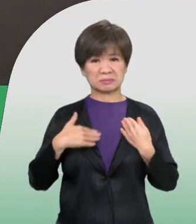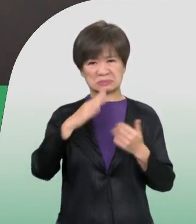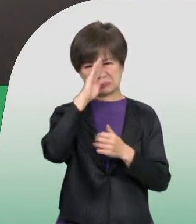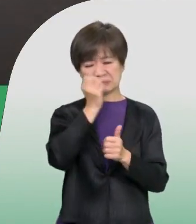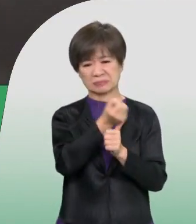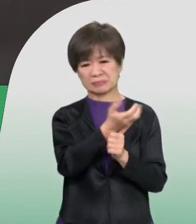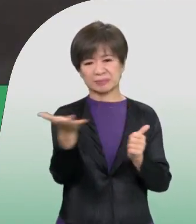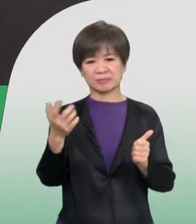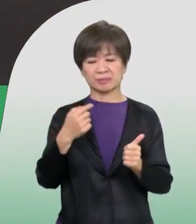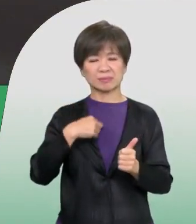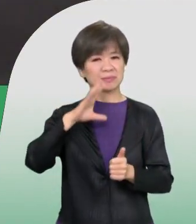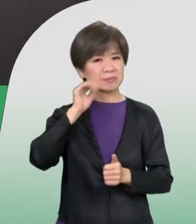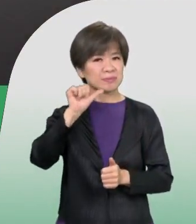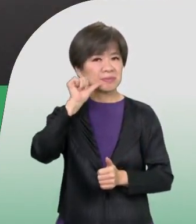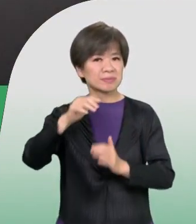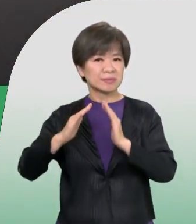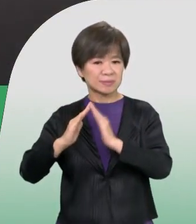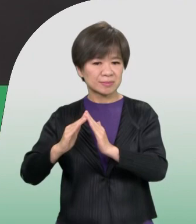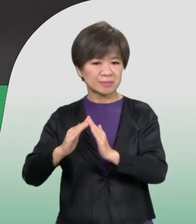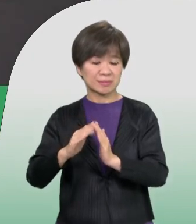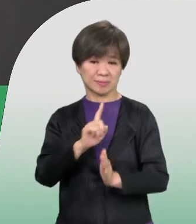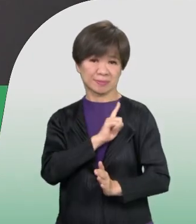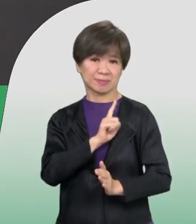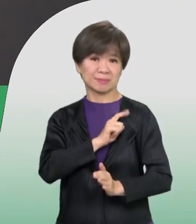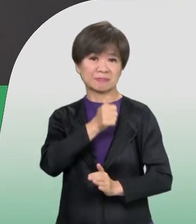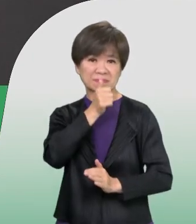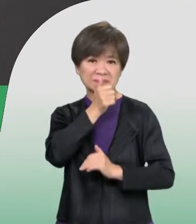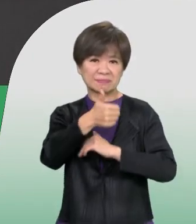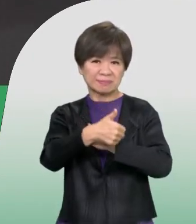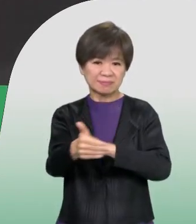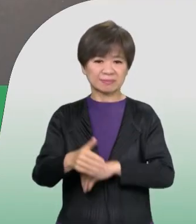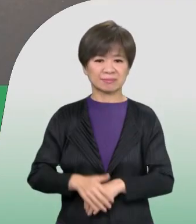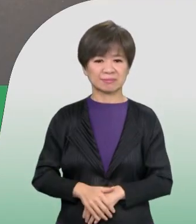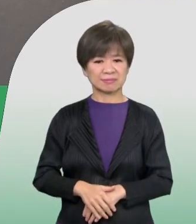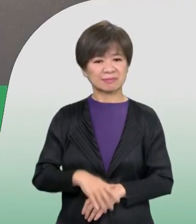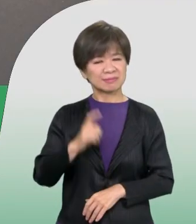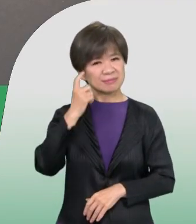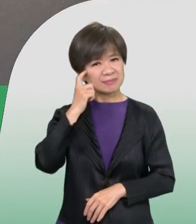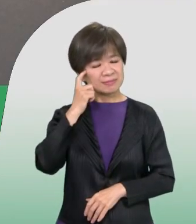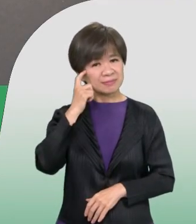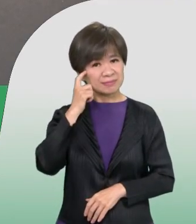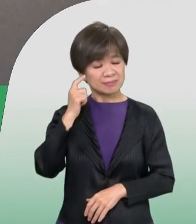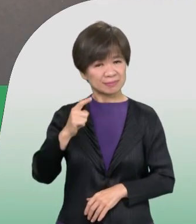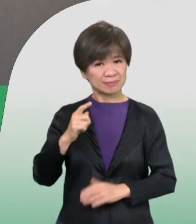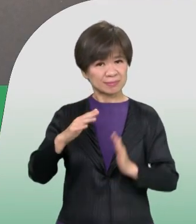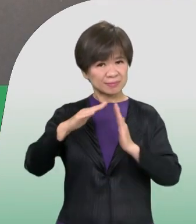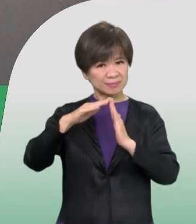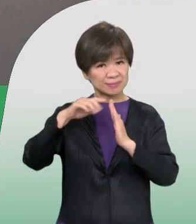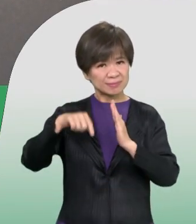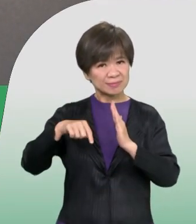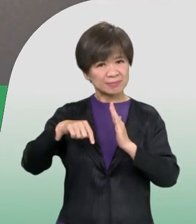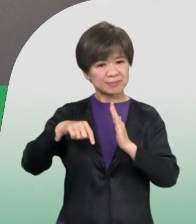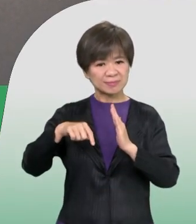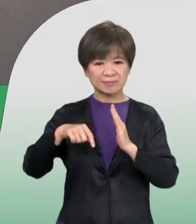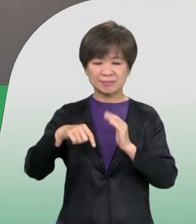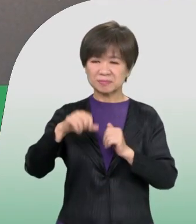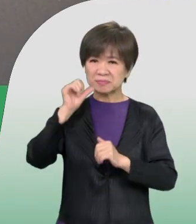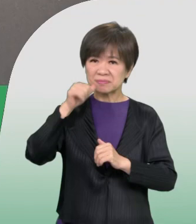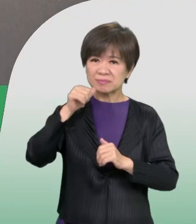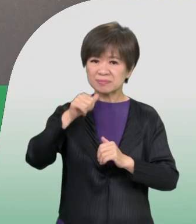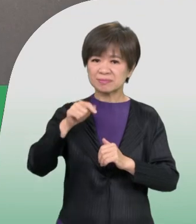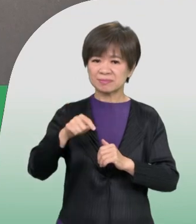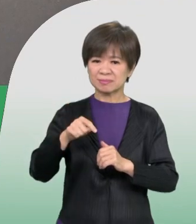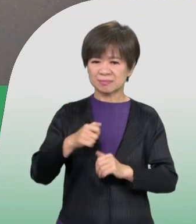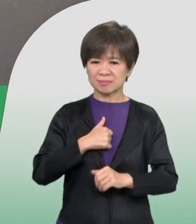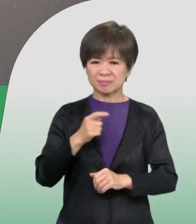就种了苗栗市七家的家乡案呢，就都想，其实我就要家乡苗栗县